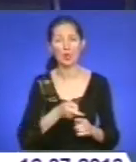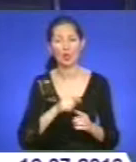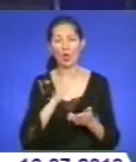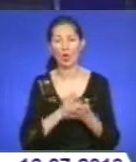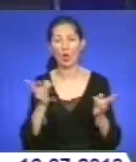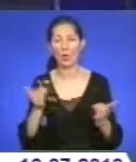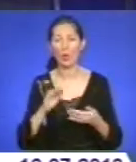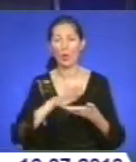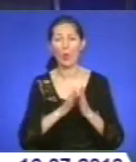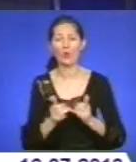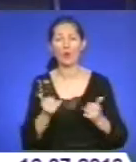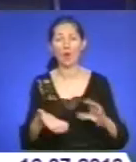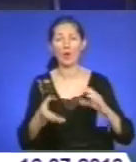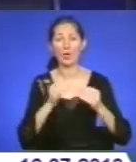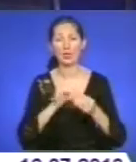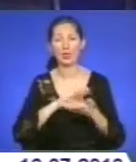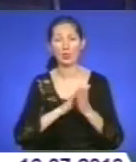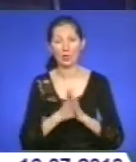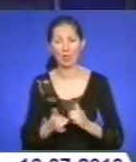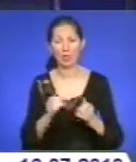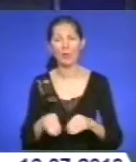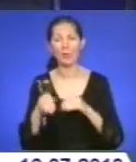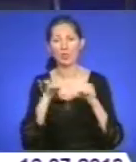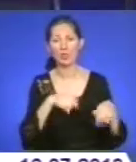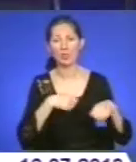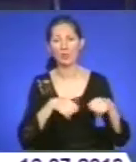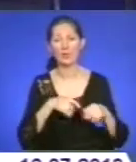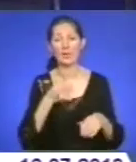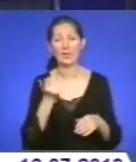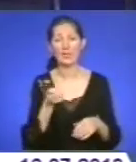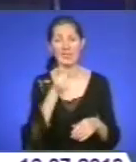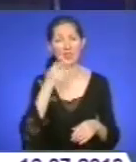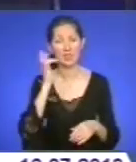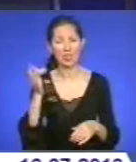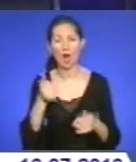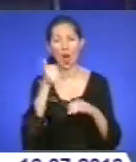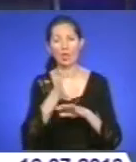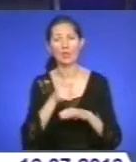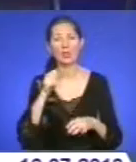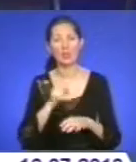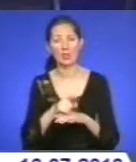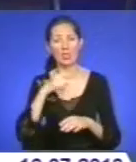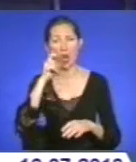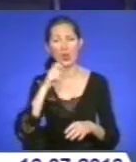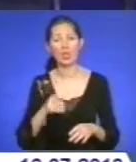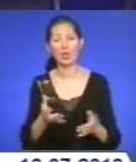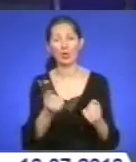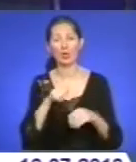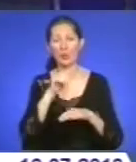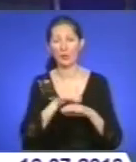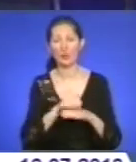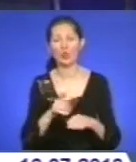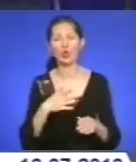для укладення контрактів на постачання зерна до США. Наразі головне завдання для України – отримати підтвердження, що наше